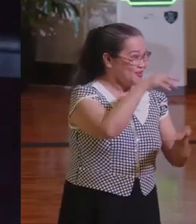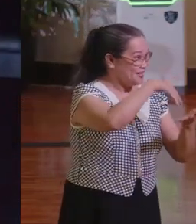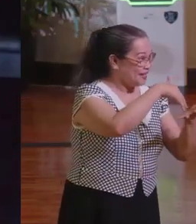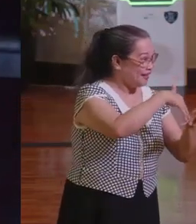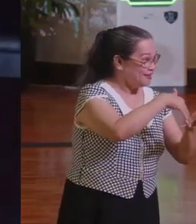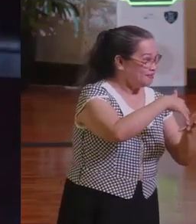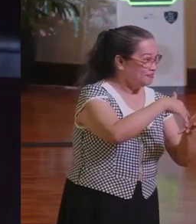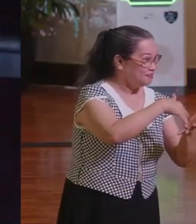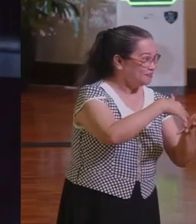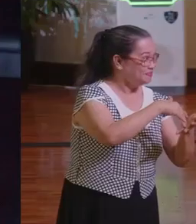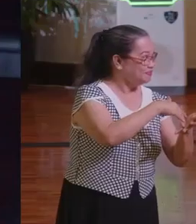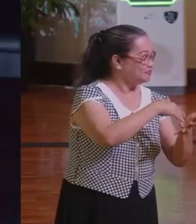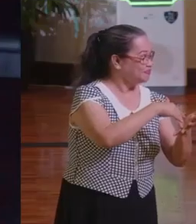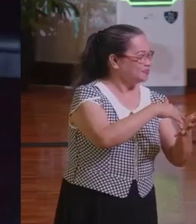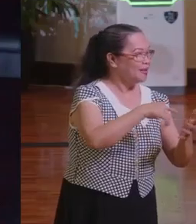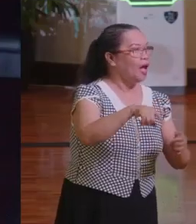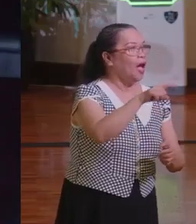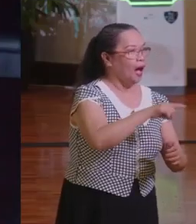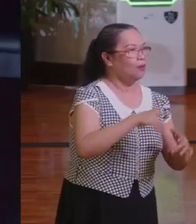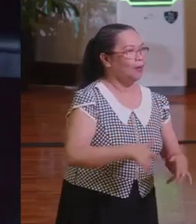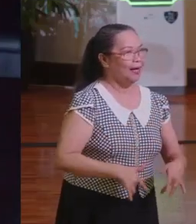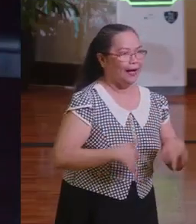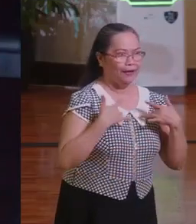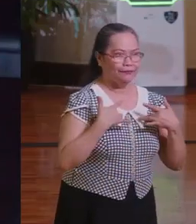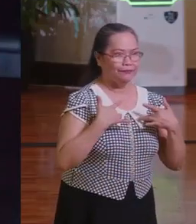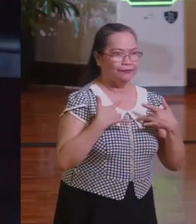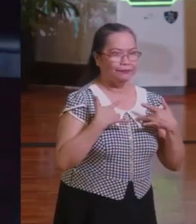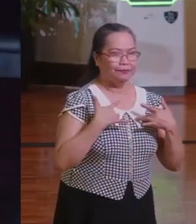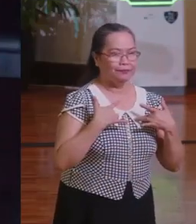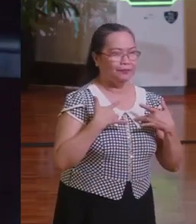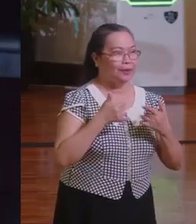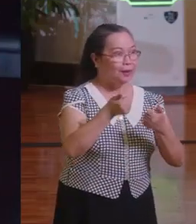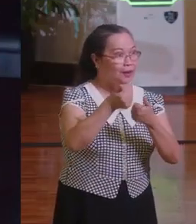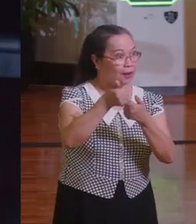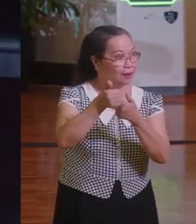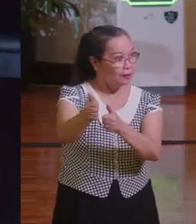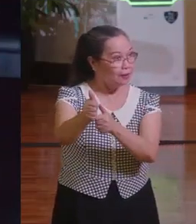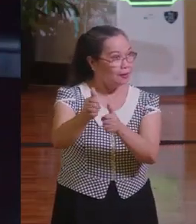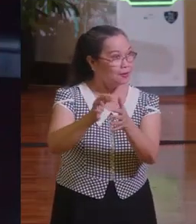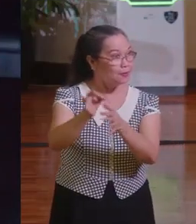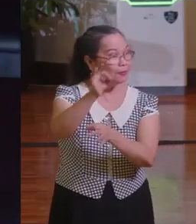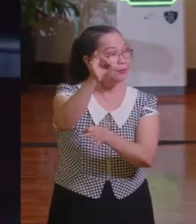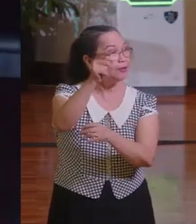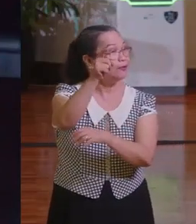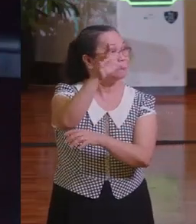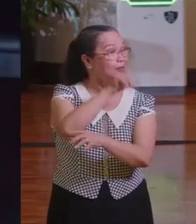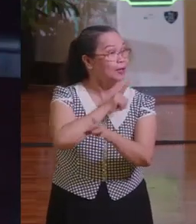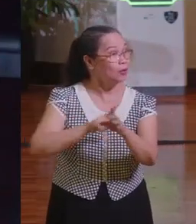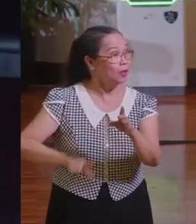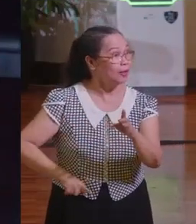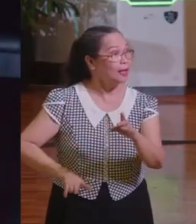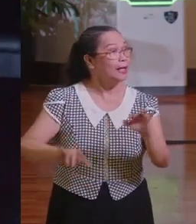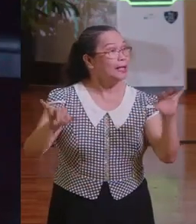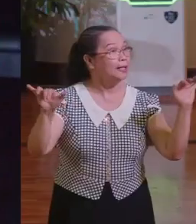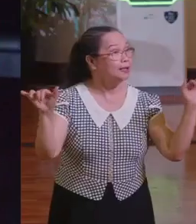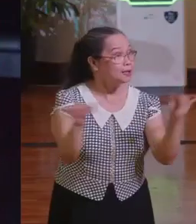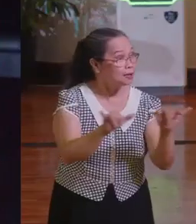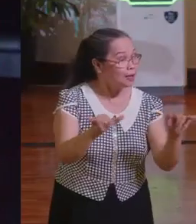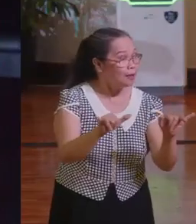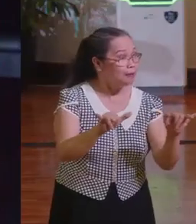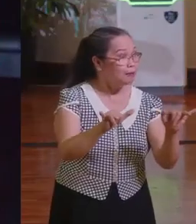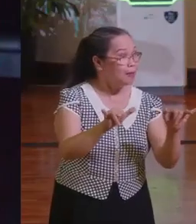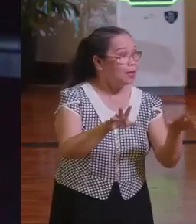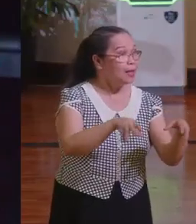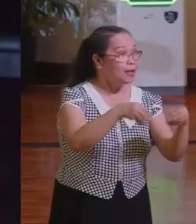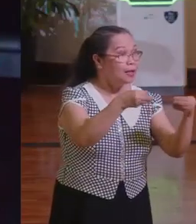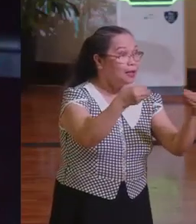na ang buhay na ayon sa Espiritu ng Diyos ay